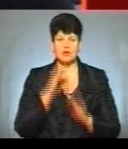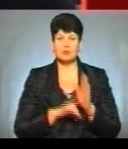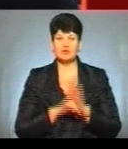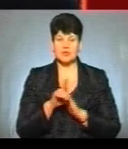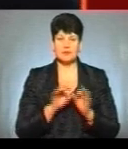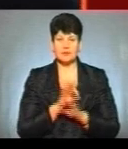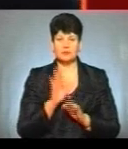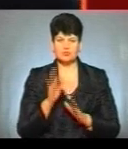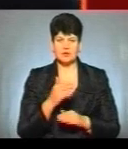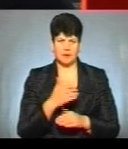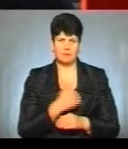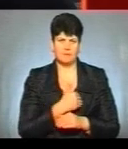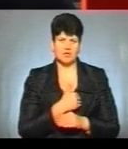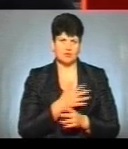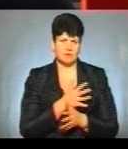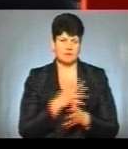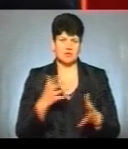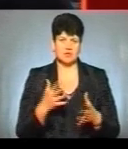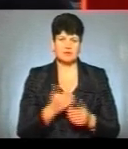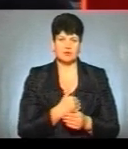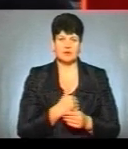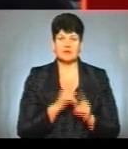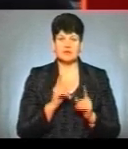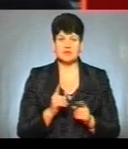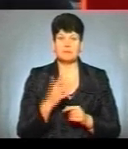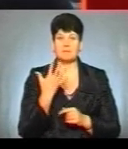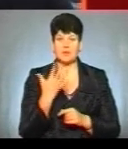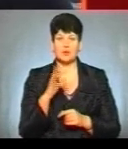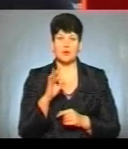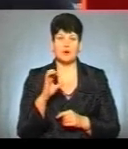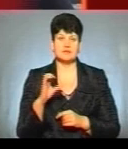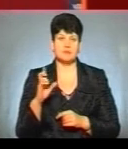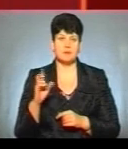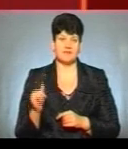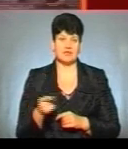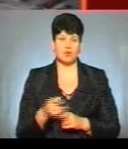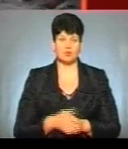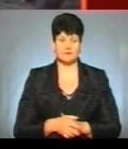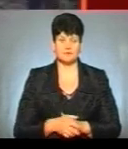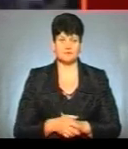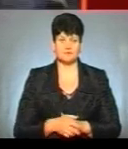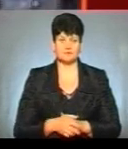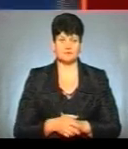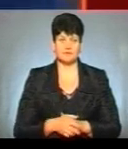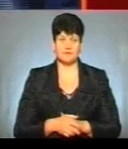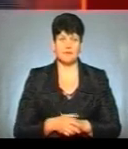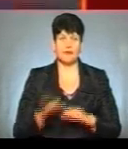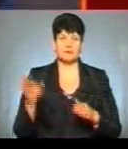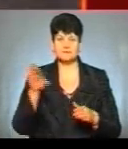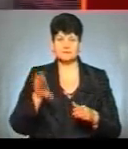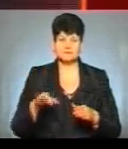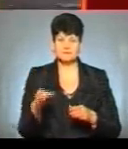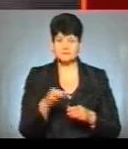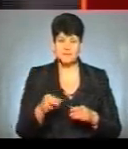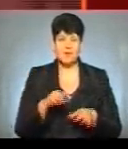проєкт, що буде бажаючих більше. Проте зголосилися всього лише 5 ОСББ в Тернополі. На набережній Тернопільського